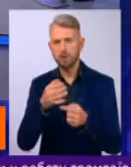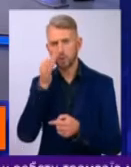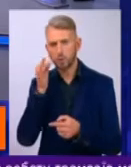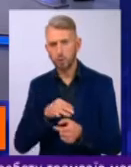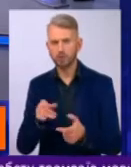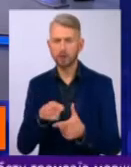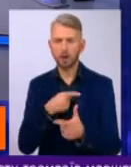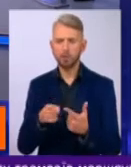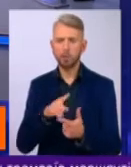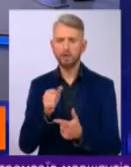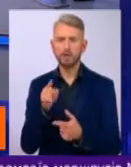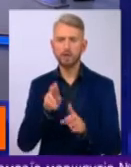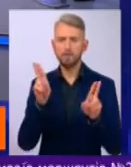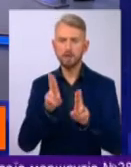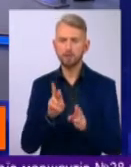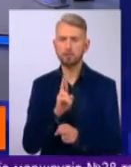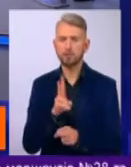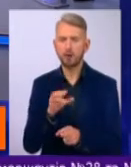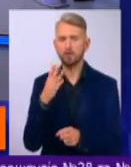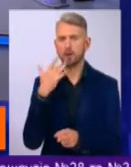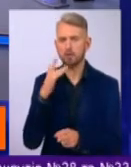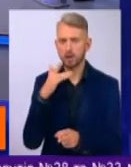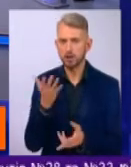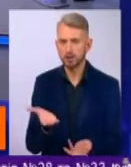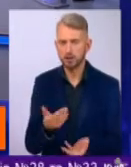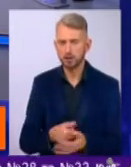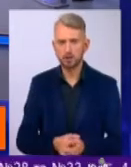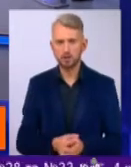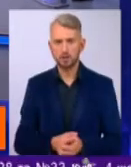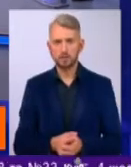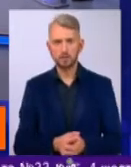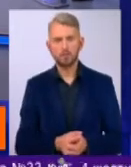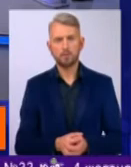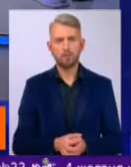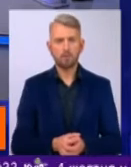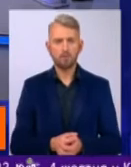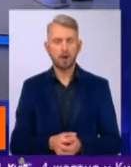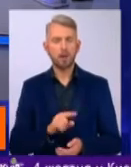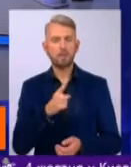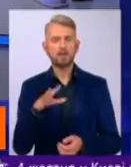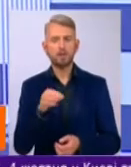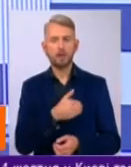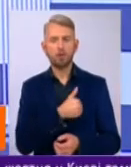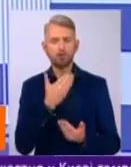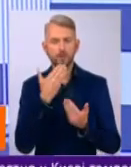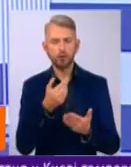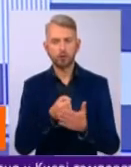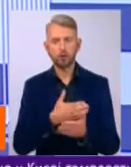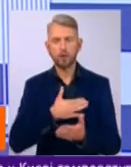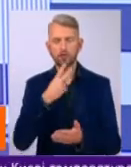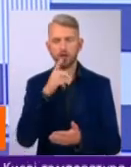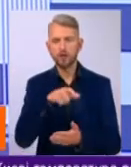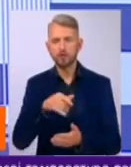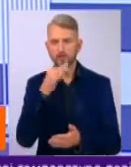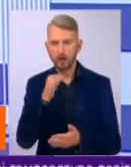за тим принципом, як у Сполучених Штатах Америки? Будь ласка. Так. Перш за все, я хотів би звернутися до наших глядачів